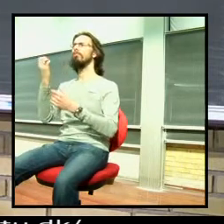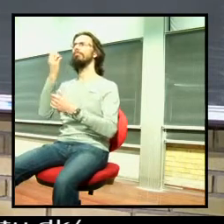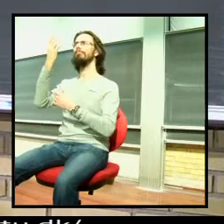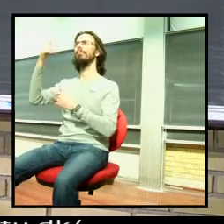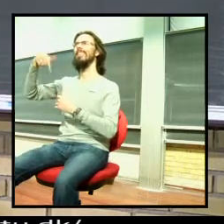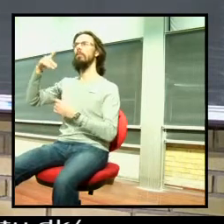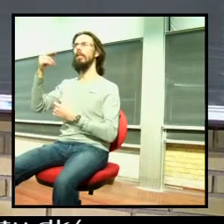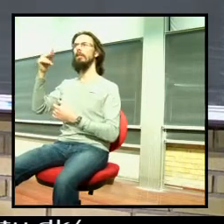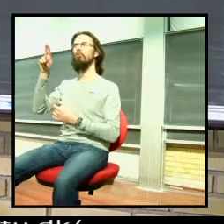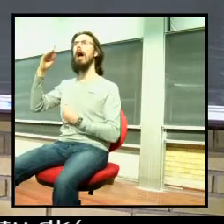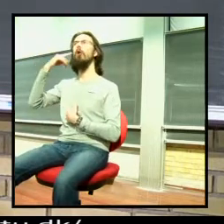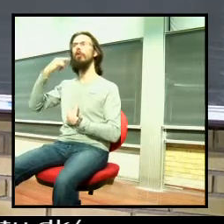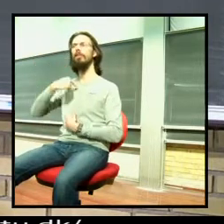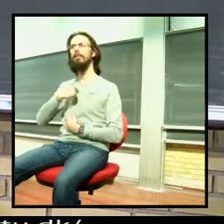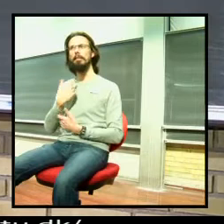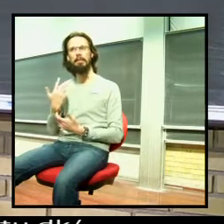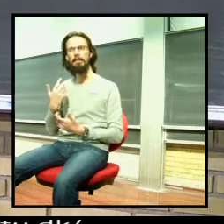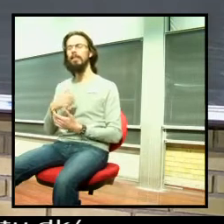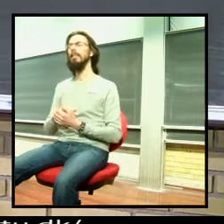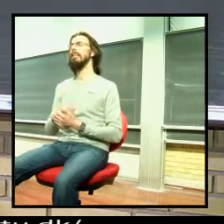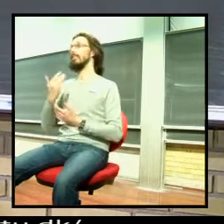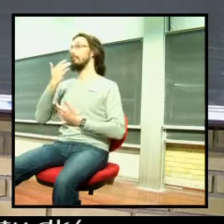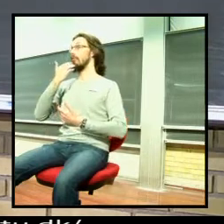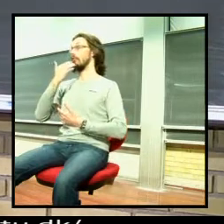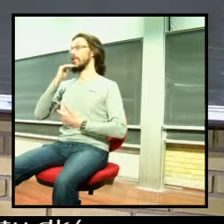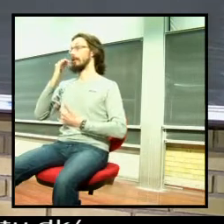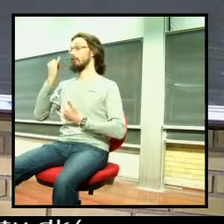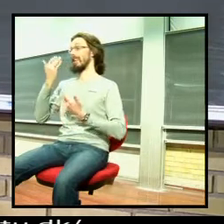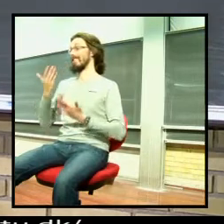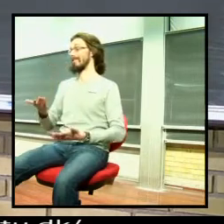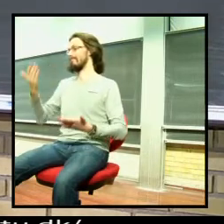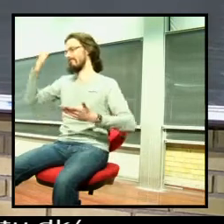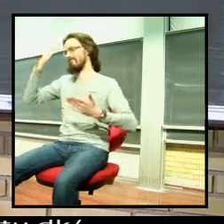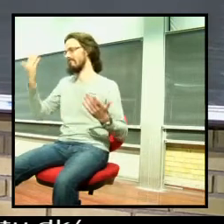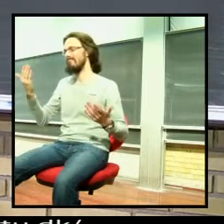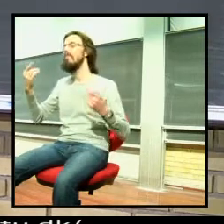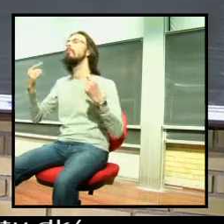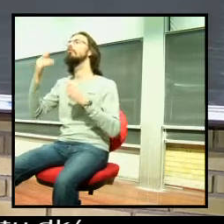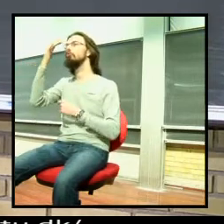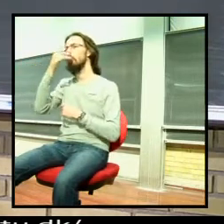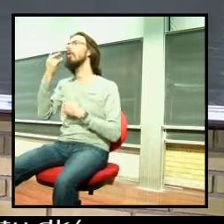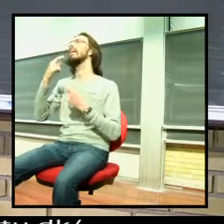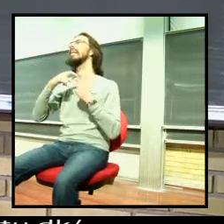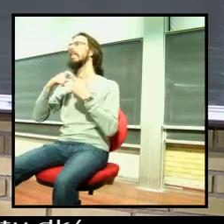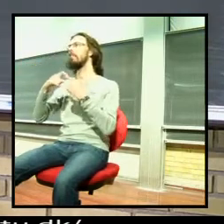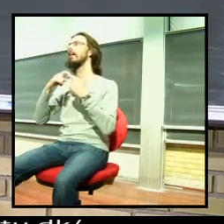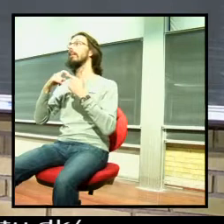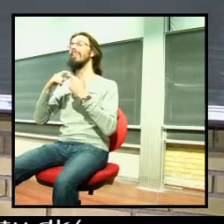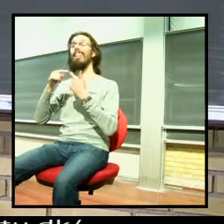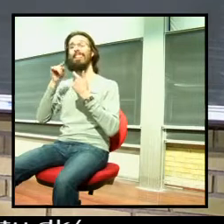jeg ved. Og jeg ved ikke, hvorfor den hedder panserformlen, men jeg tror, det har noget at gøre med, at den løser alt.